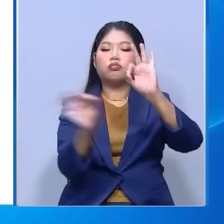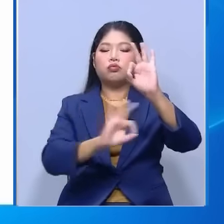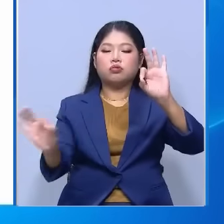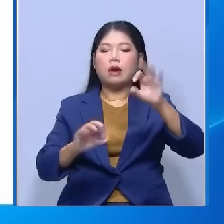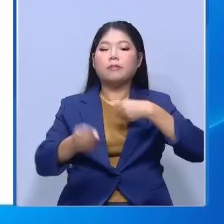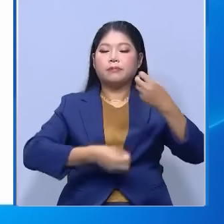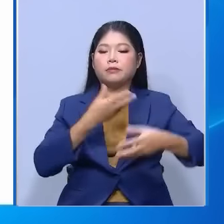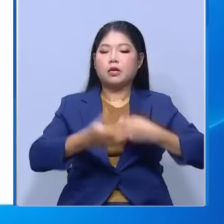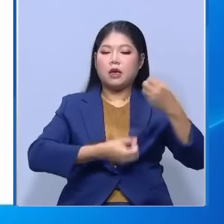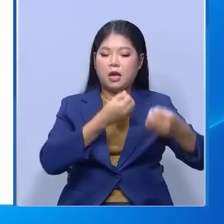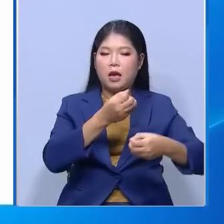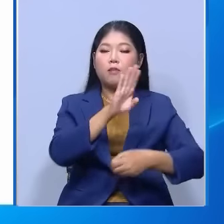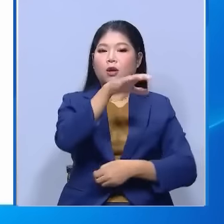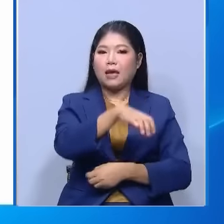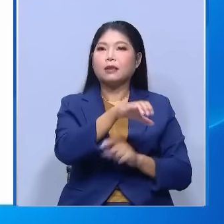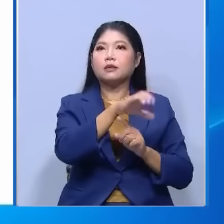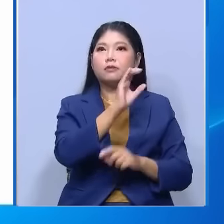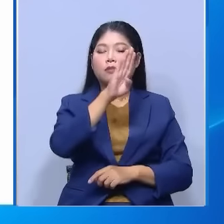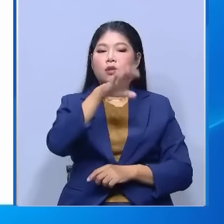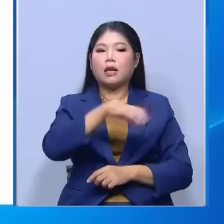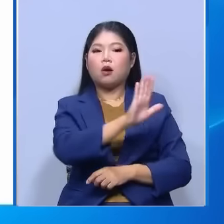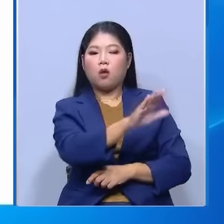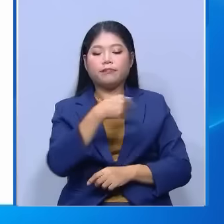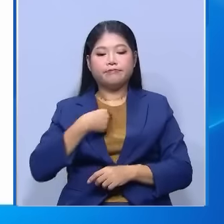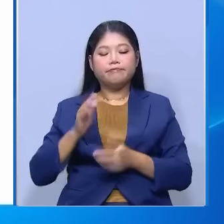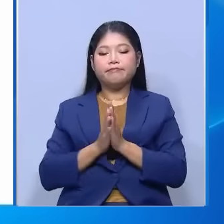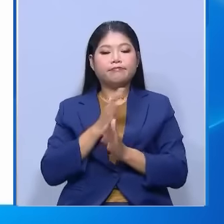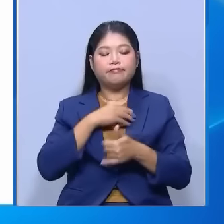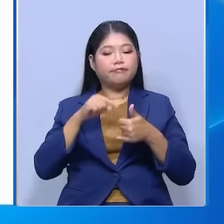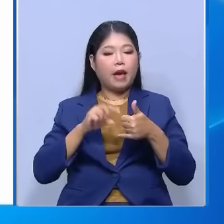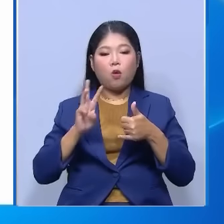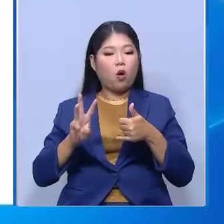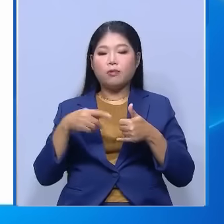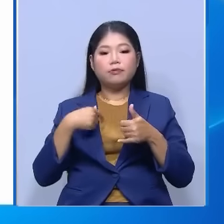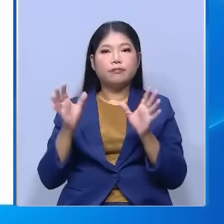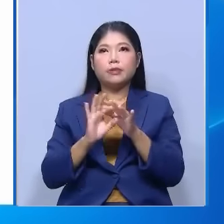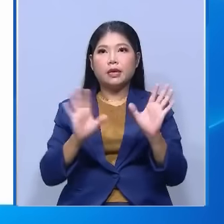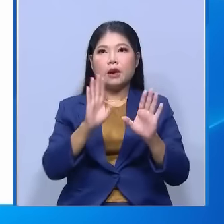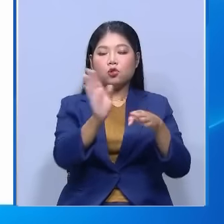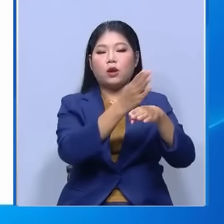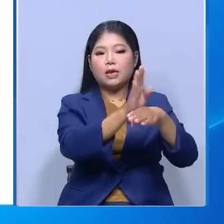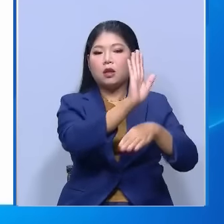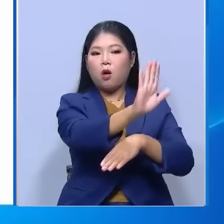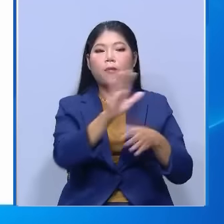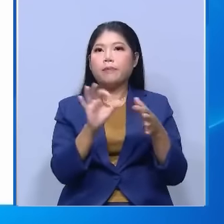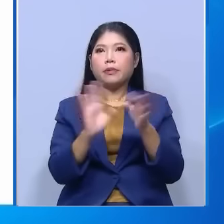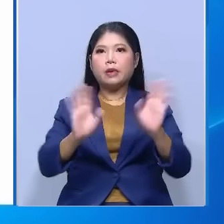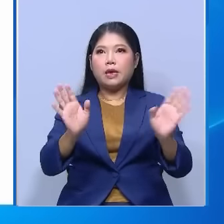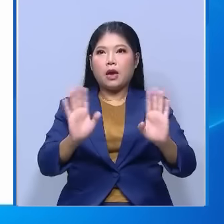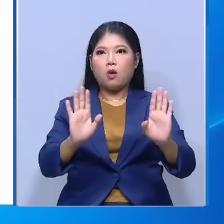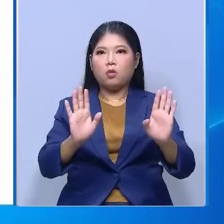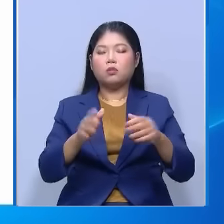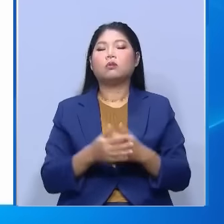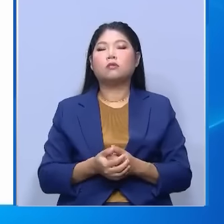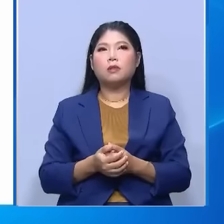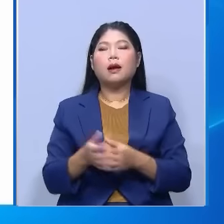Icon Group เนี่ยก็ชี้แจงแล้วว่าพระอาจารย์ไม่มีส่วนเกี่ยวข้องกับการดำเนินธุรกิจของบริษัทส่วนพระอาจารย์เองก็ไม่ได้นิ่งเฉยชี้แจงไปแล้วเช่น